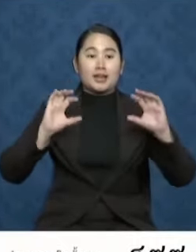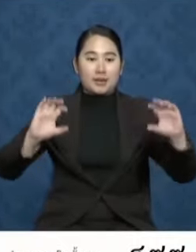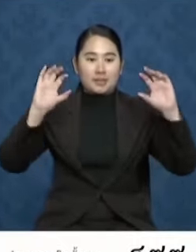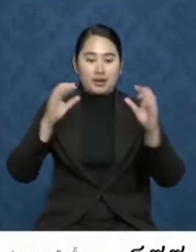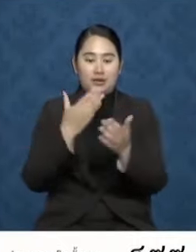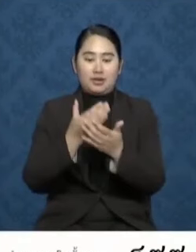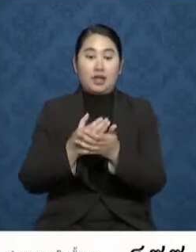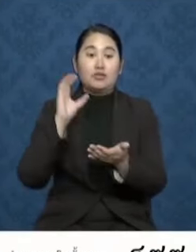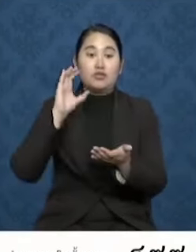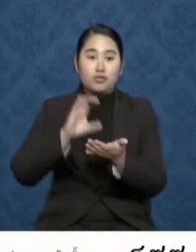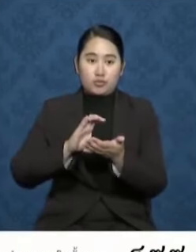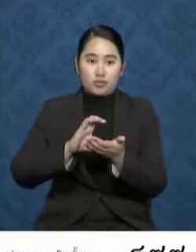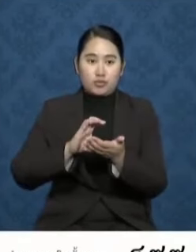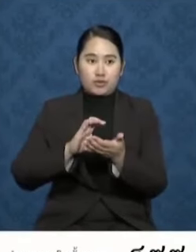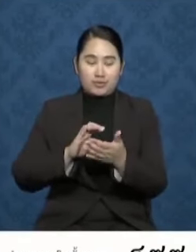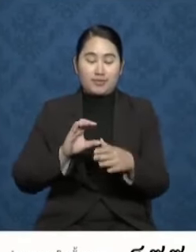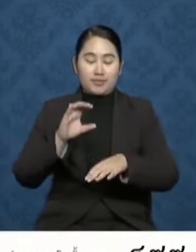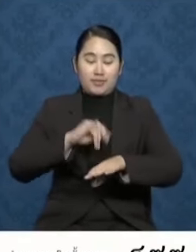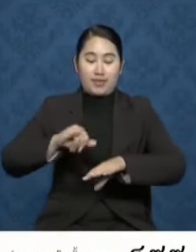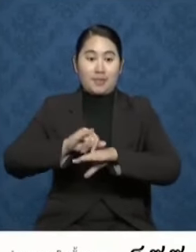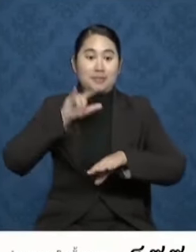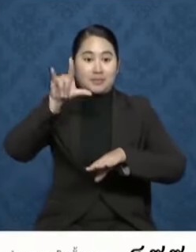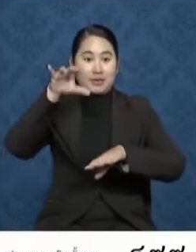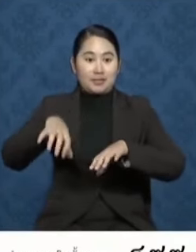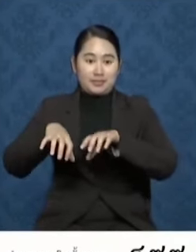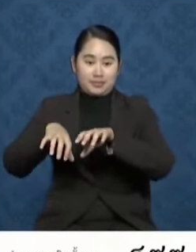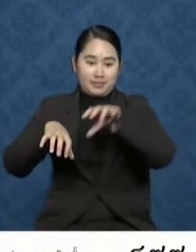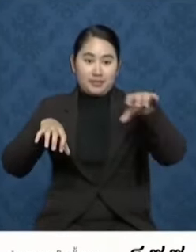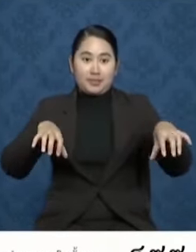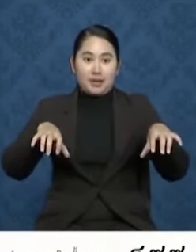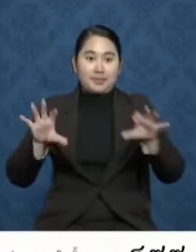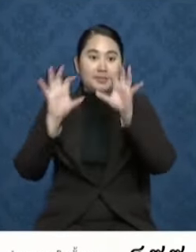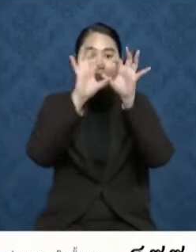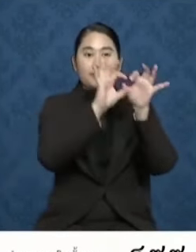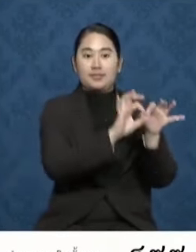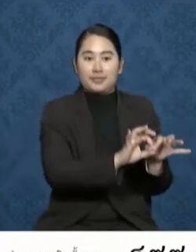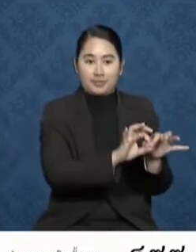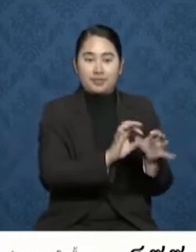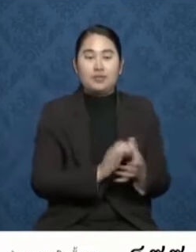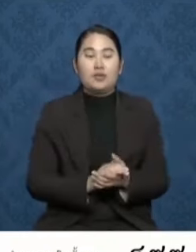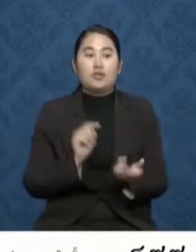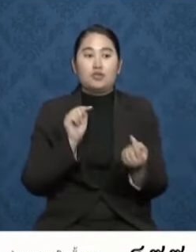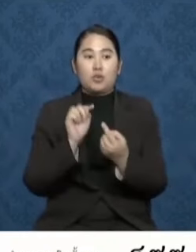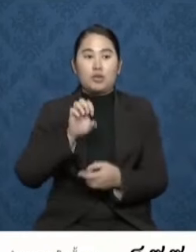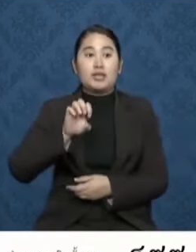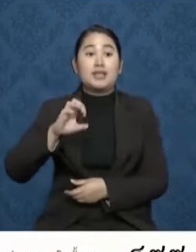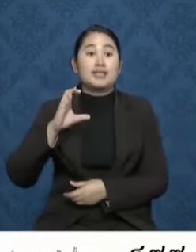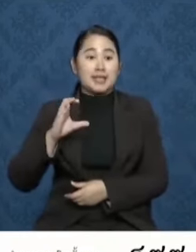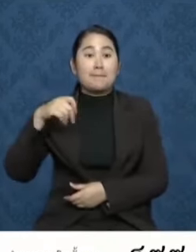ฐานเพื่อเชื่อมโยงกับ Airport Cityหวังให้เป็นสนามบินพาณิชย์เชื่อมต่อกับเขตเศรษฐกิจ